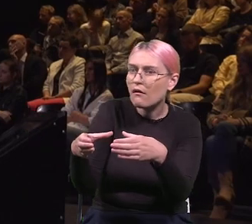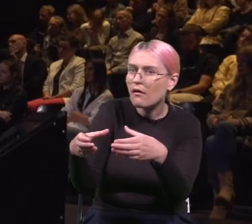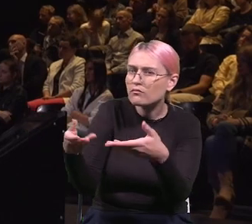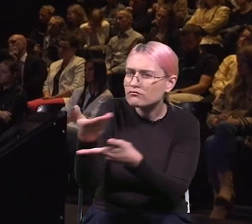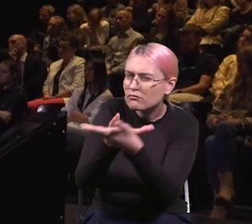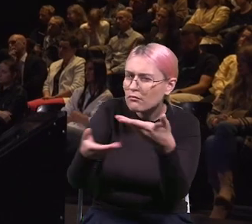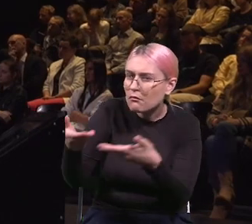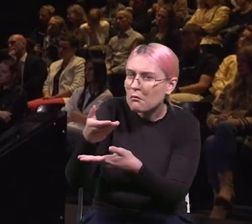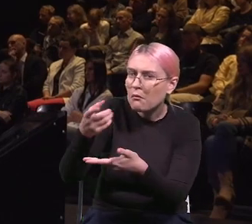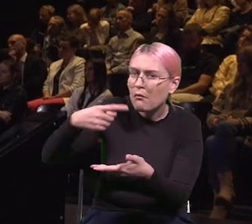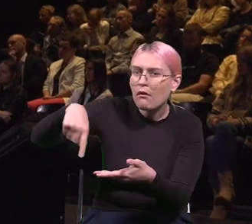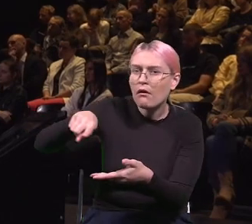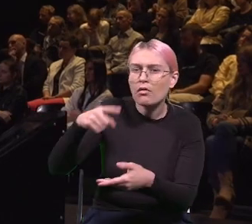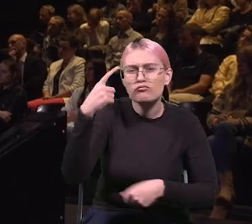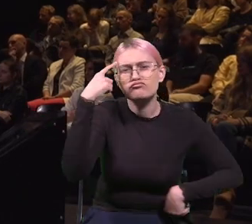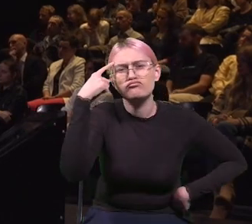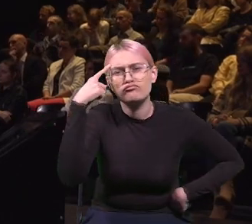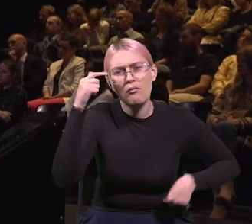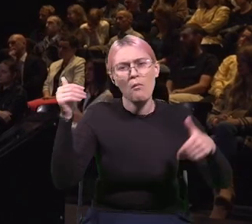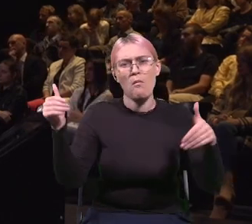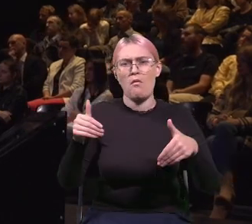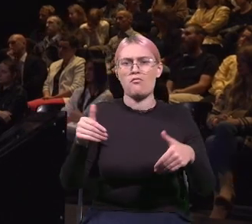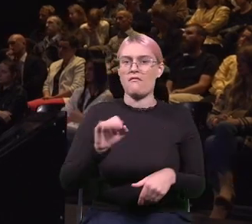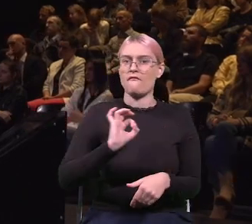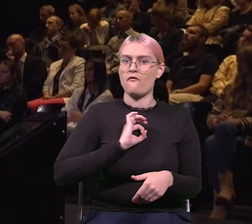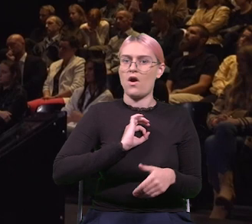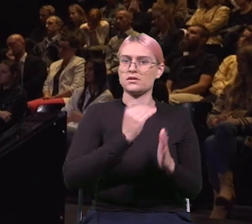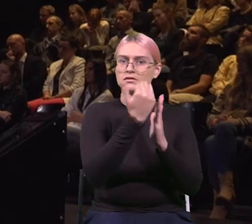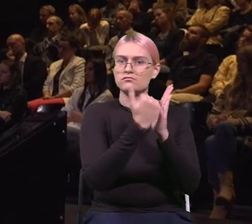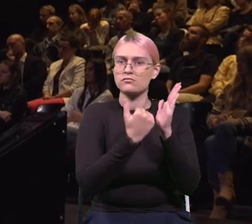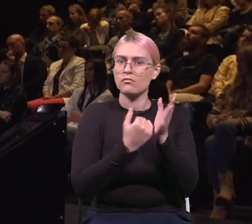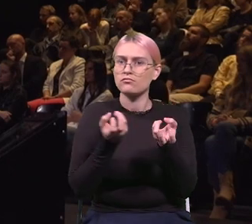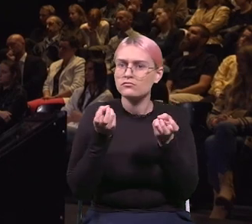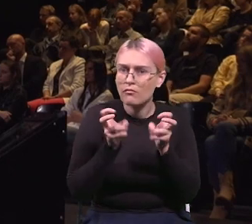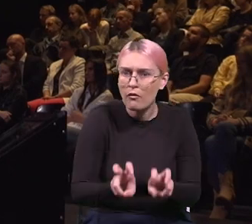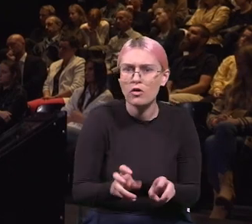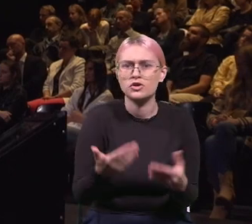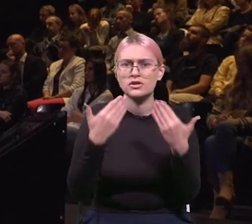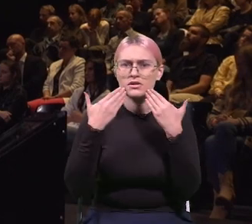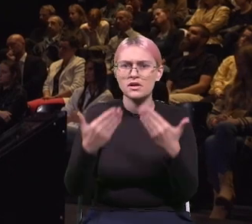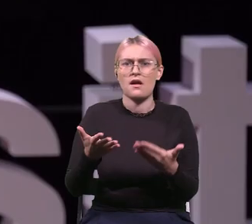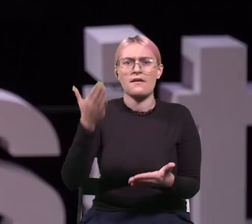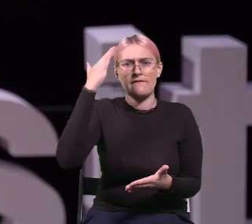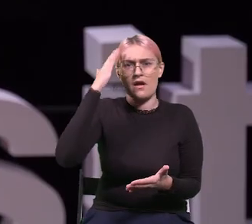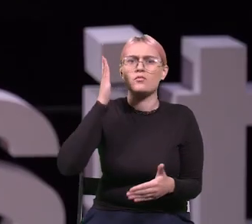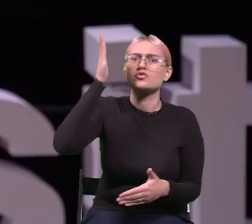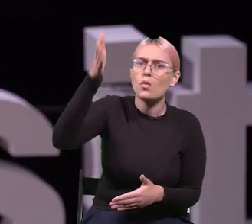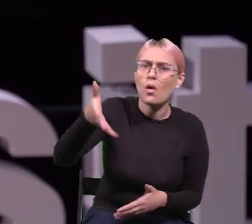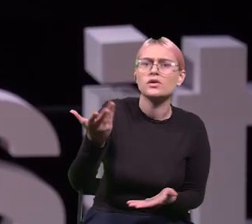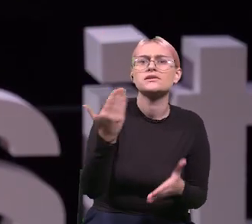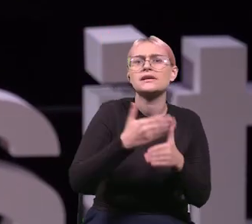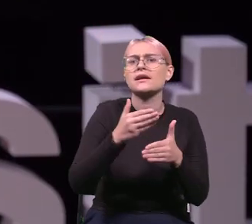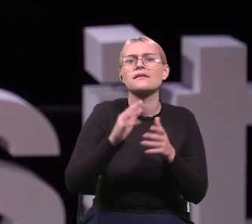transparencji tego, co łączy ich w sytuacji, w której jest jakieś długotrwałe i duże zobowiązanie. Jeśli weźmiemy